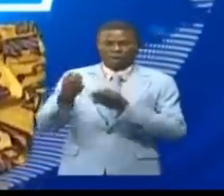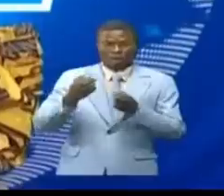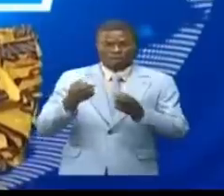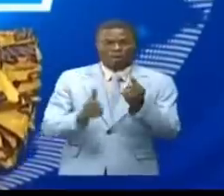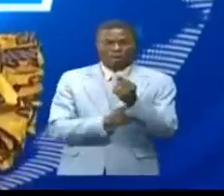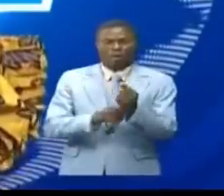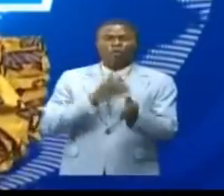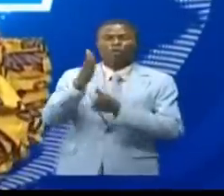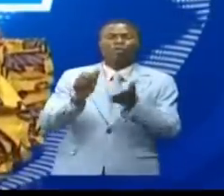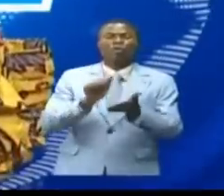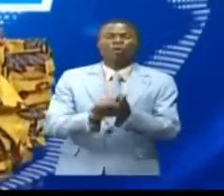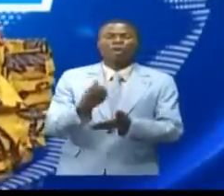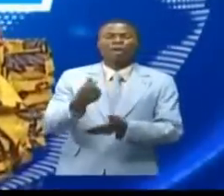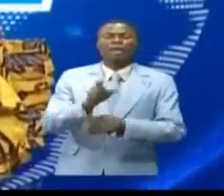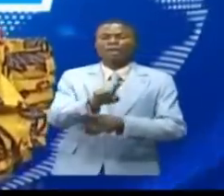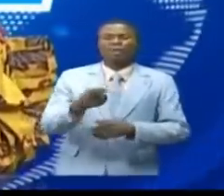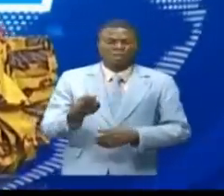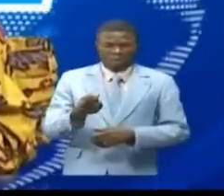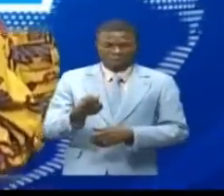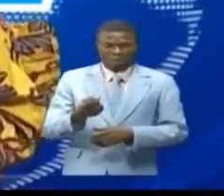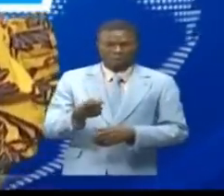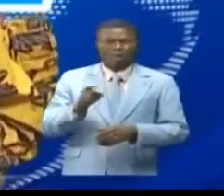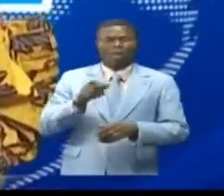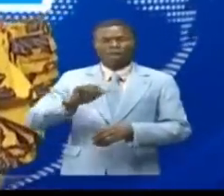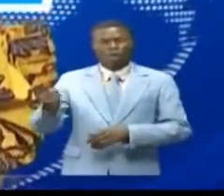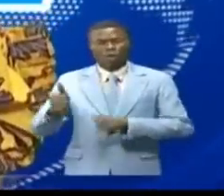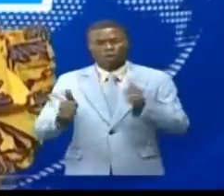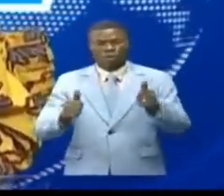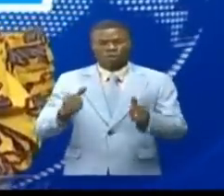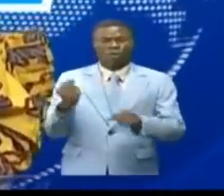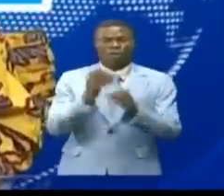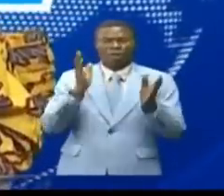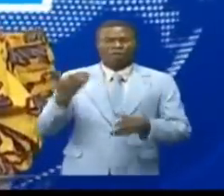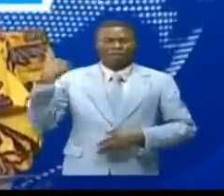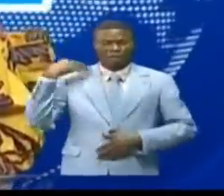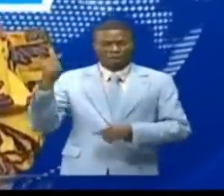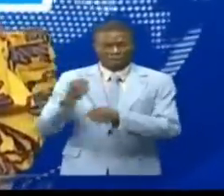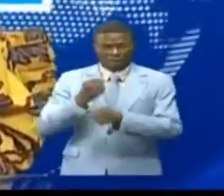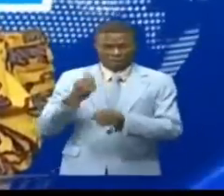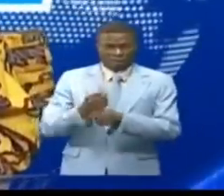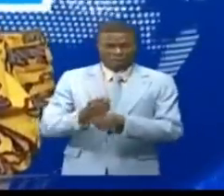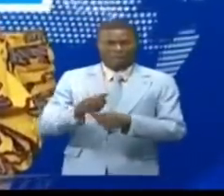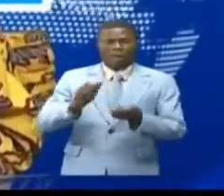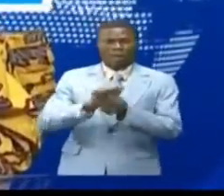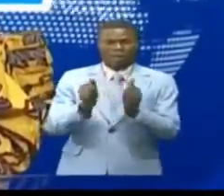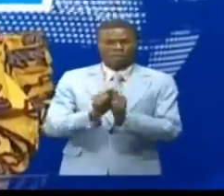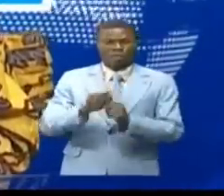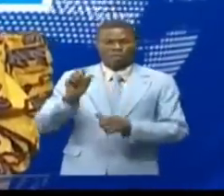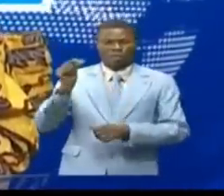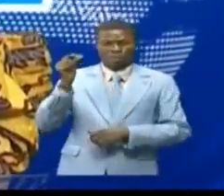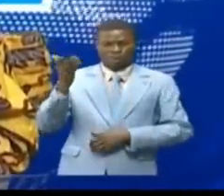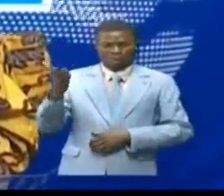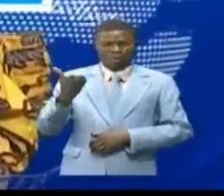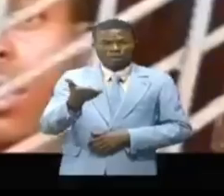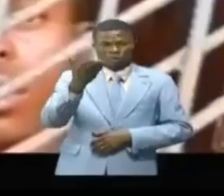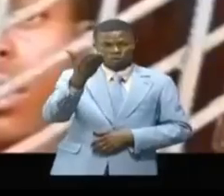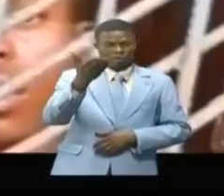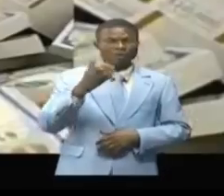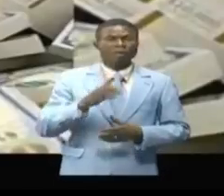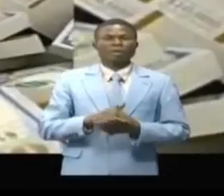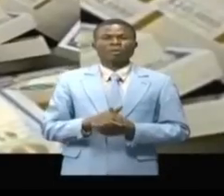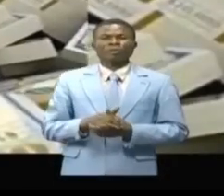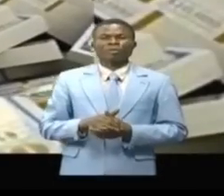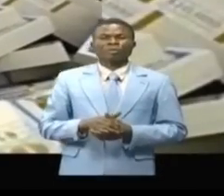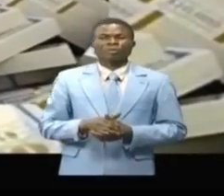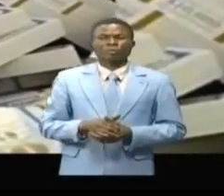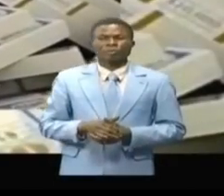les responsabilités dont les viseurs certains agents de l'État travaillant dans le secteur de l'huile. Richard Kalala, reportage.